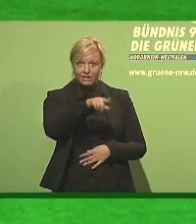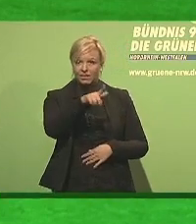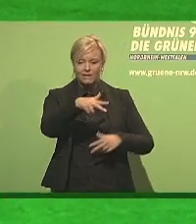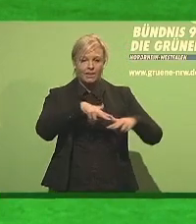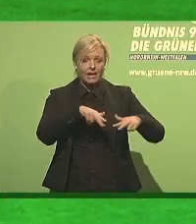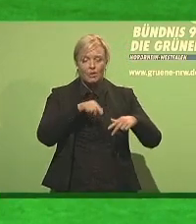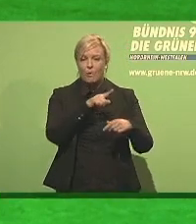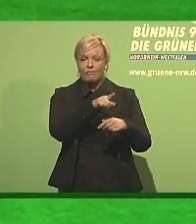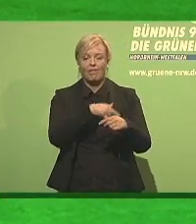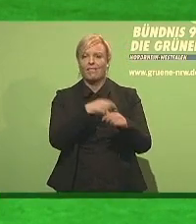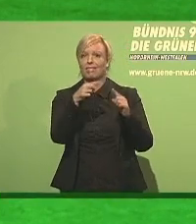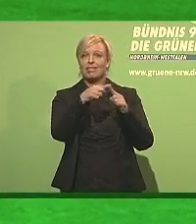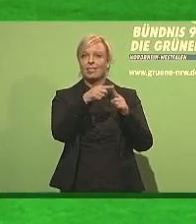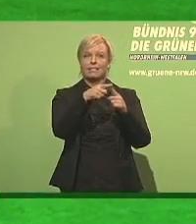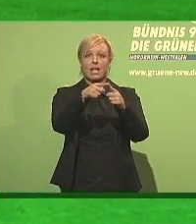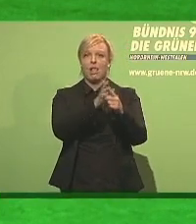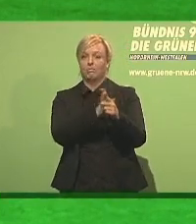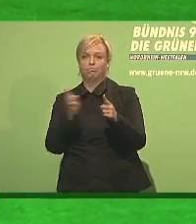vorbeiregiert.